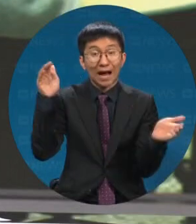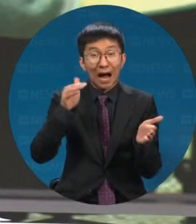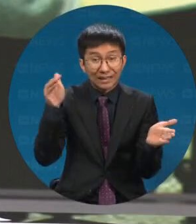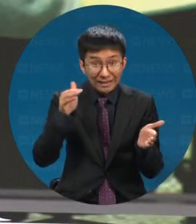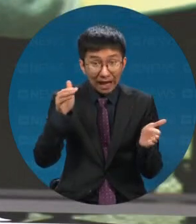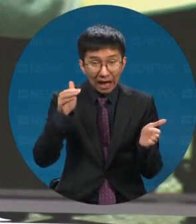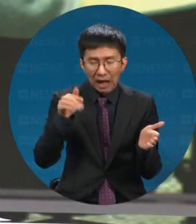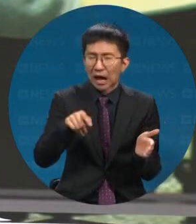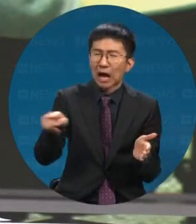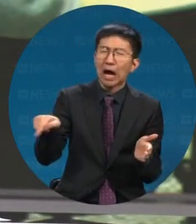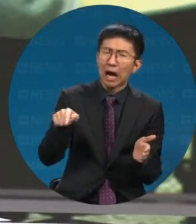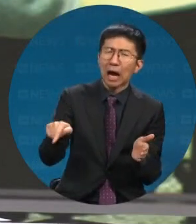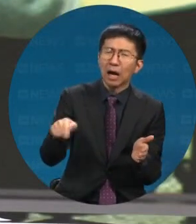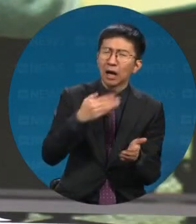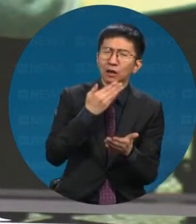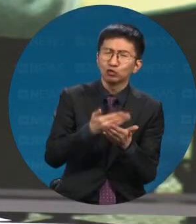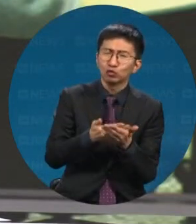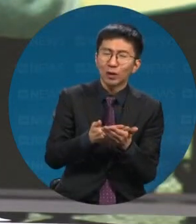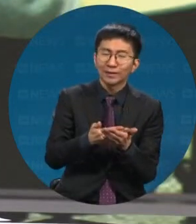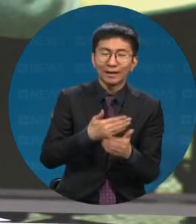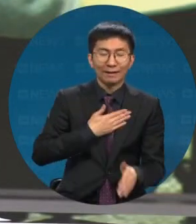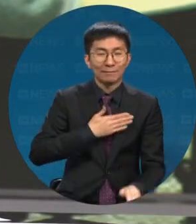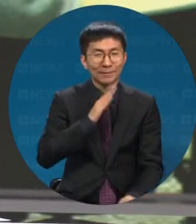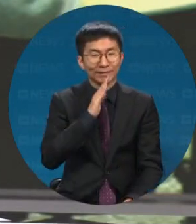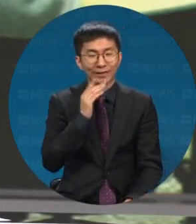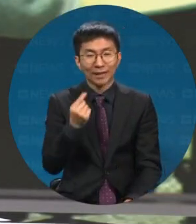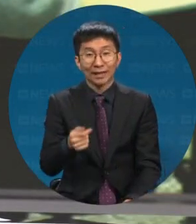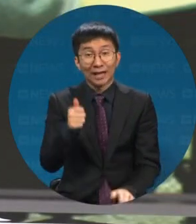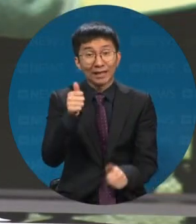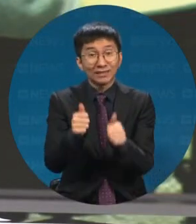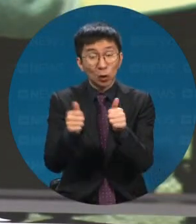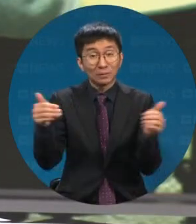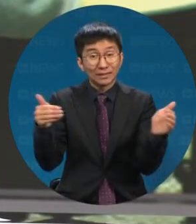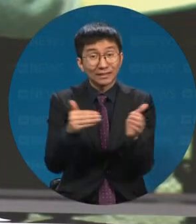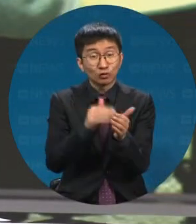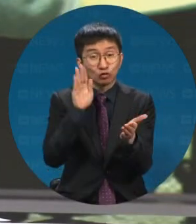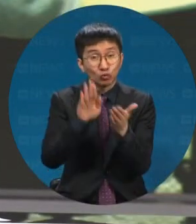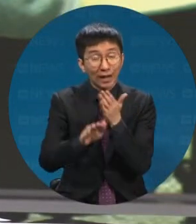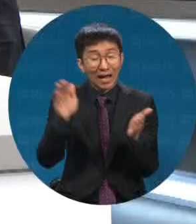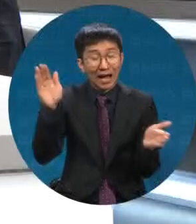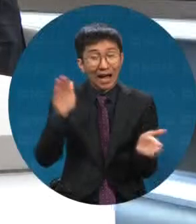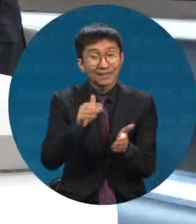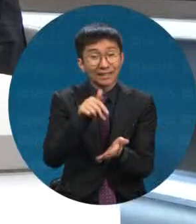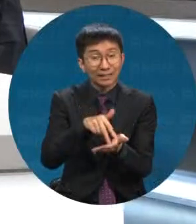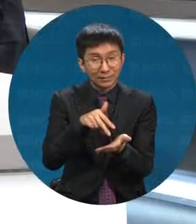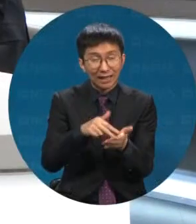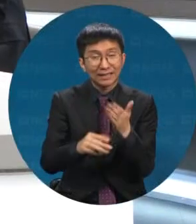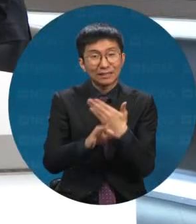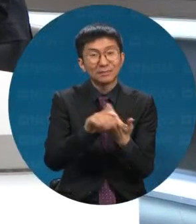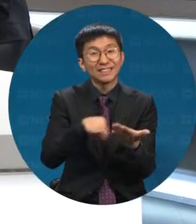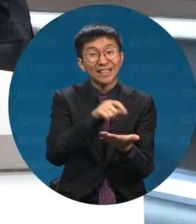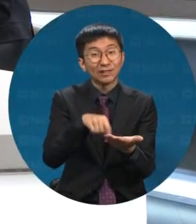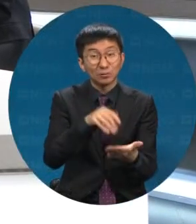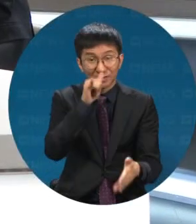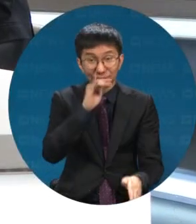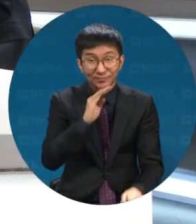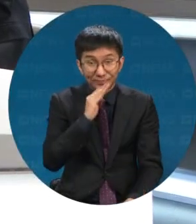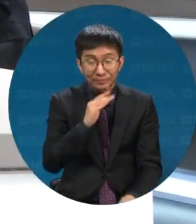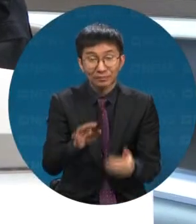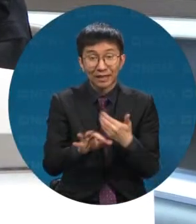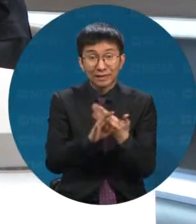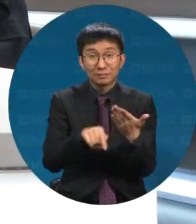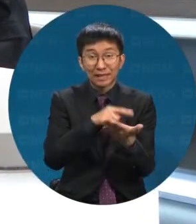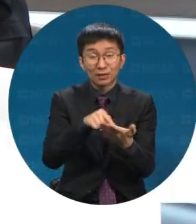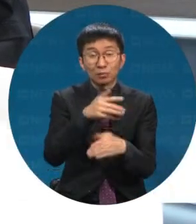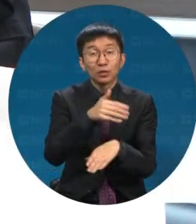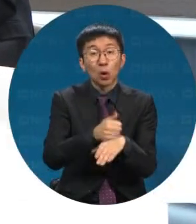합류가 상당히 큰 변수로 떠오르게 될 것 같습니다. 이 시험을 마치는 대로 수험생들이 가채점을 하게 될 텐데요. 이 채점